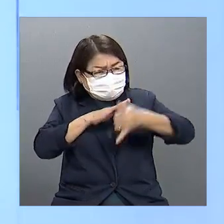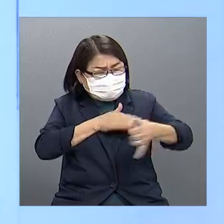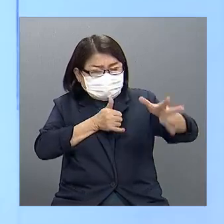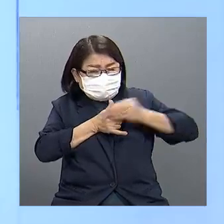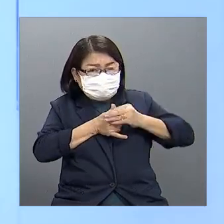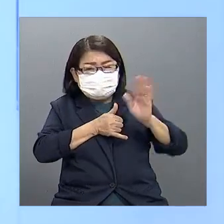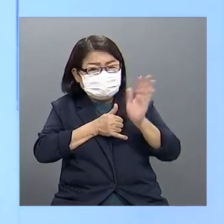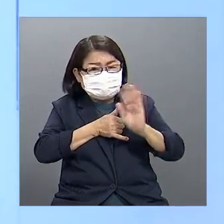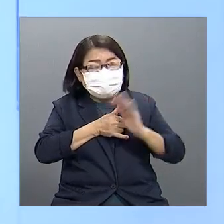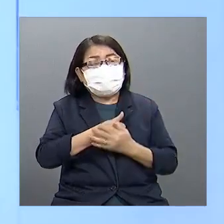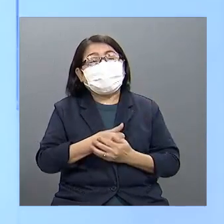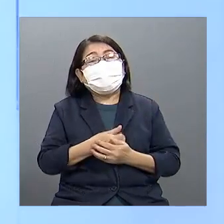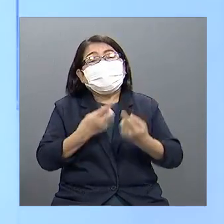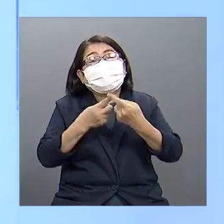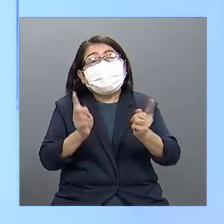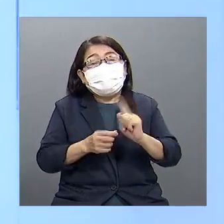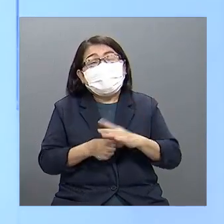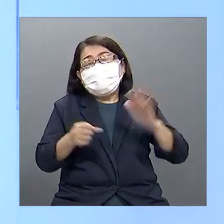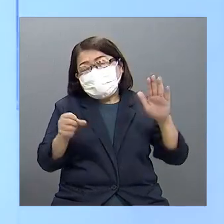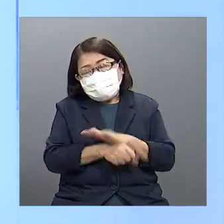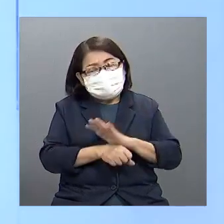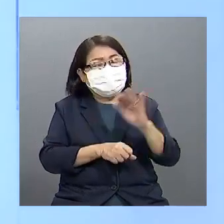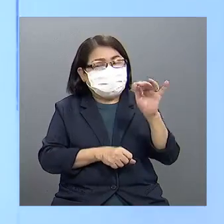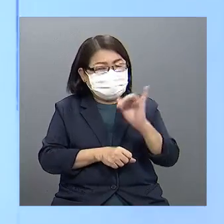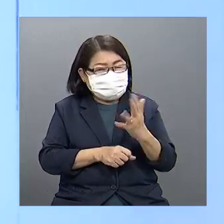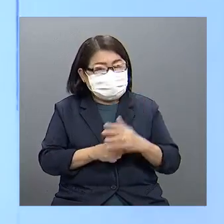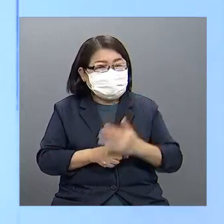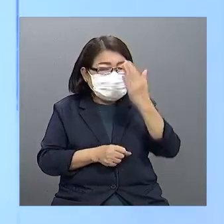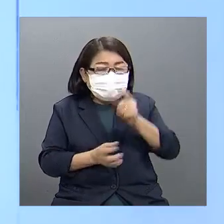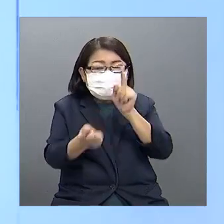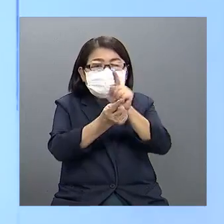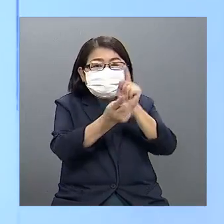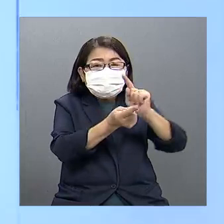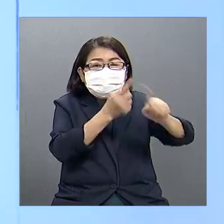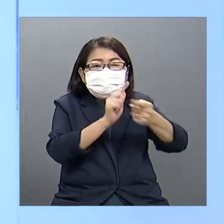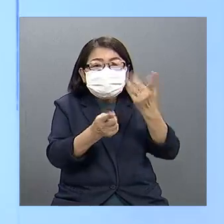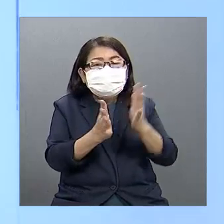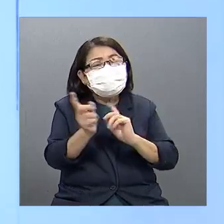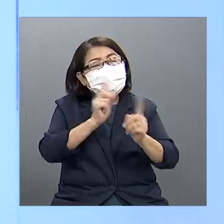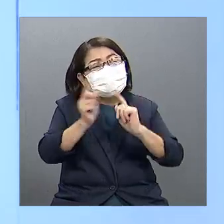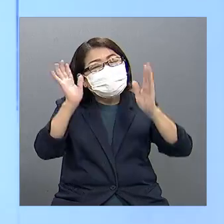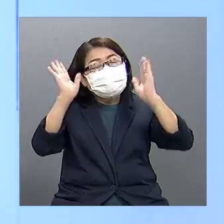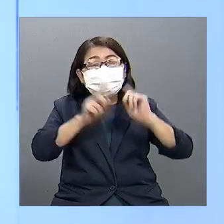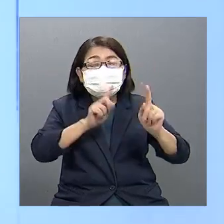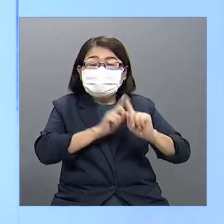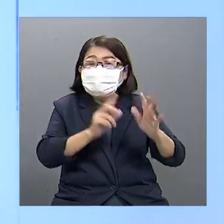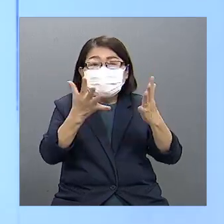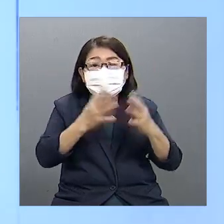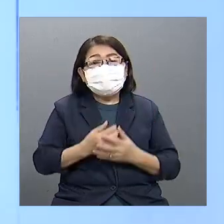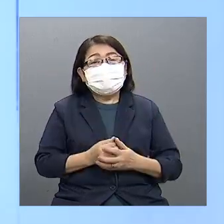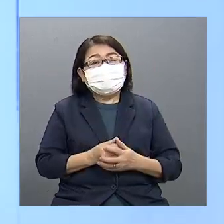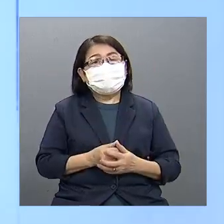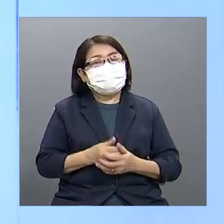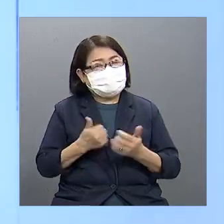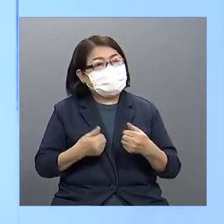ที่หายไปนั่นก็คือการที่ไม่สามารถจะใช้ชีวิตแบบมีปฏิสัมพันธ์กับคนอื่นนอกบ้านนั่นเองนะคะดังนั้นวันนี้นะคะเราจะชวนคุณผู้ชม